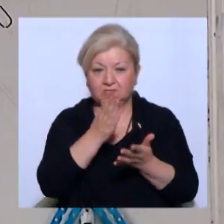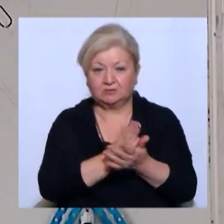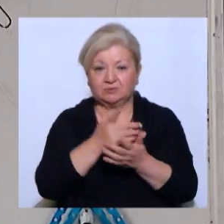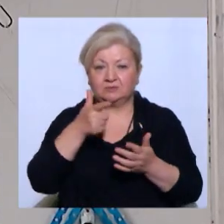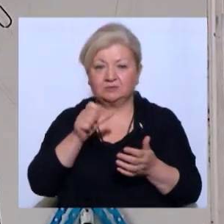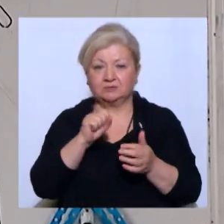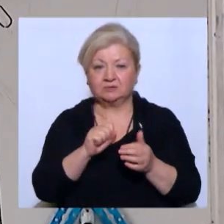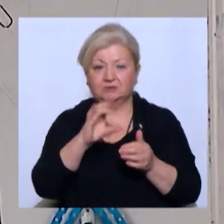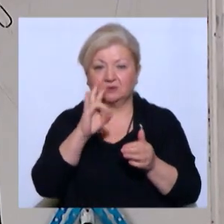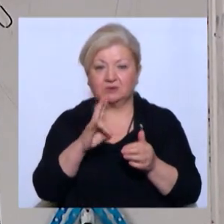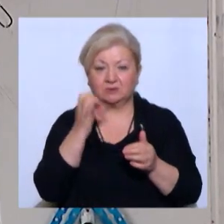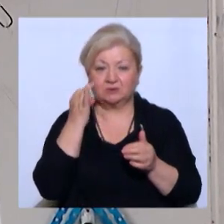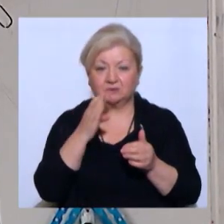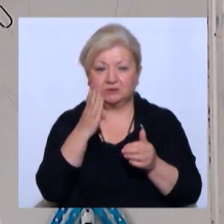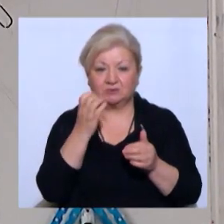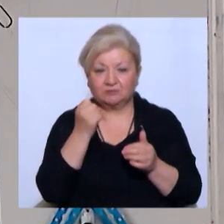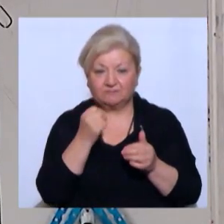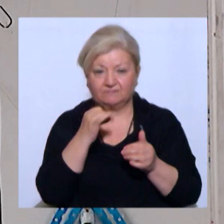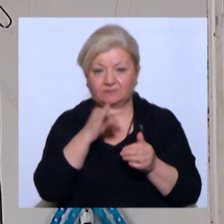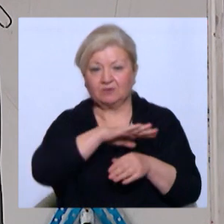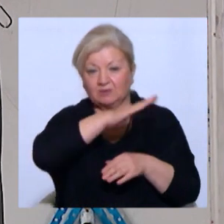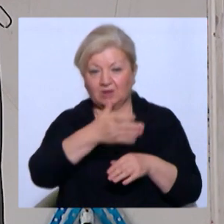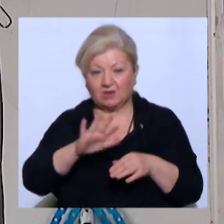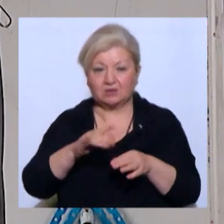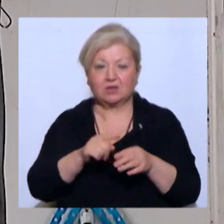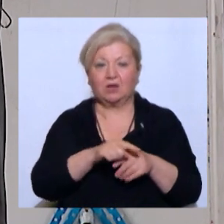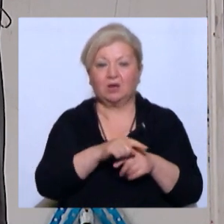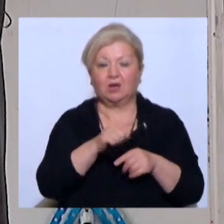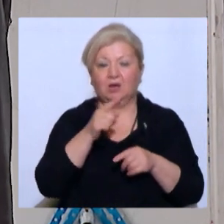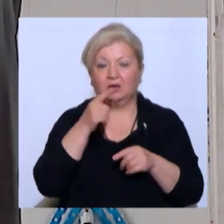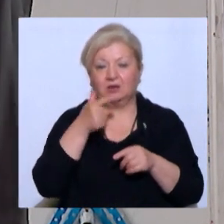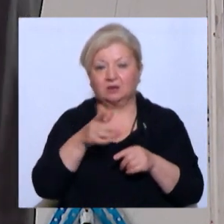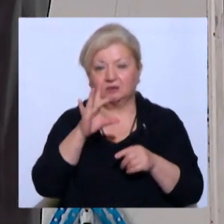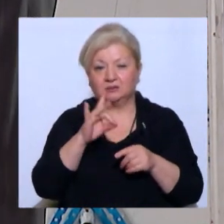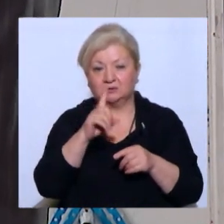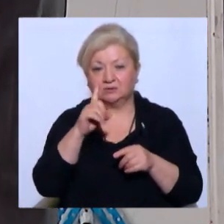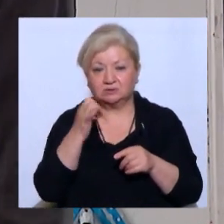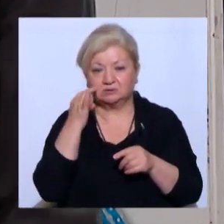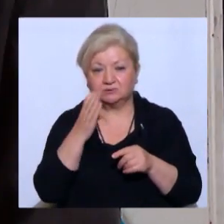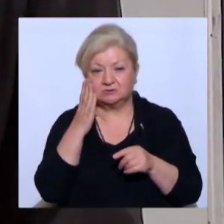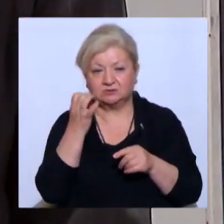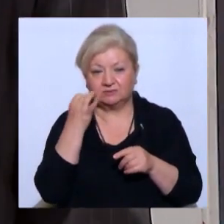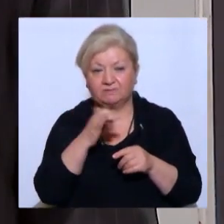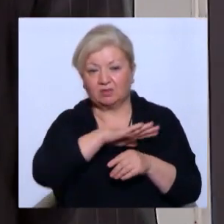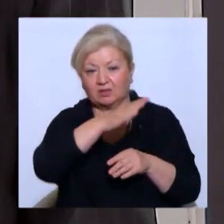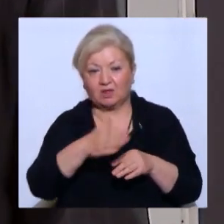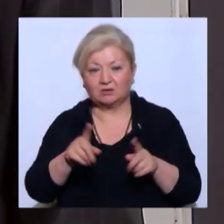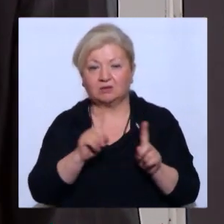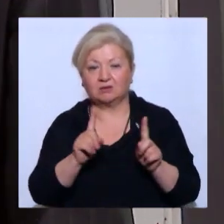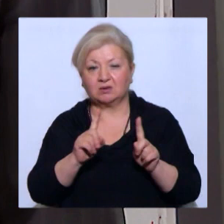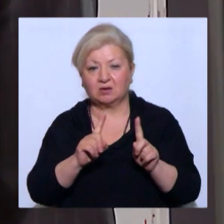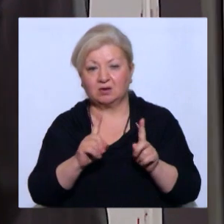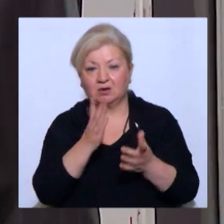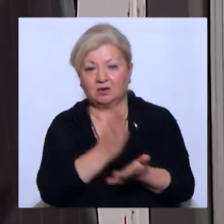გრძივი ტალღის კვანძები როგორ იქნება განლაგებული და სად იქნება? საერთოდ რას წარმოადგენს მდგარი გრძივი ტალღა? ესაც